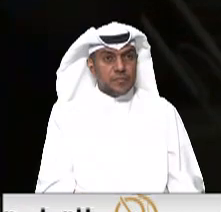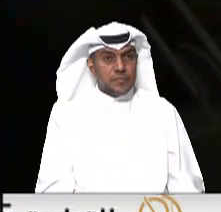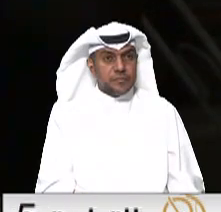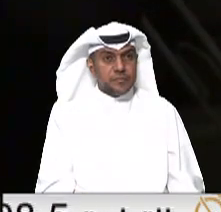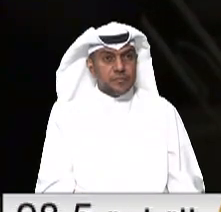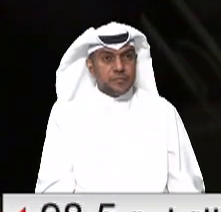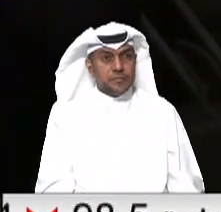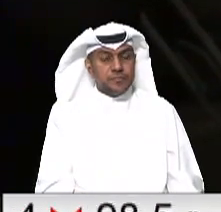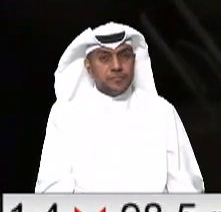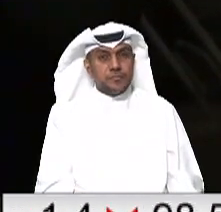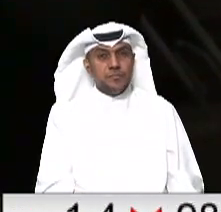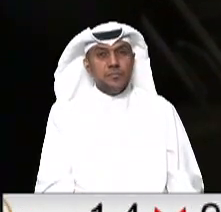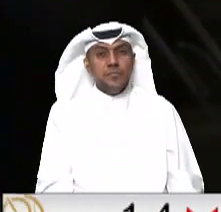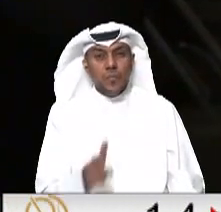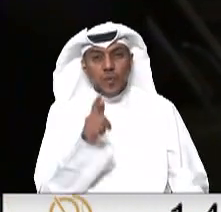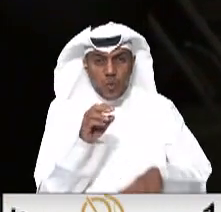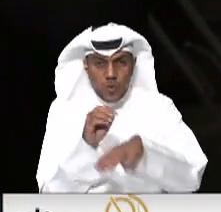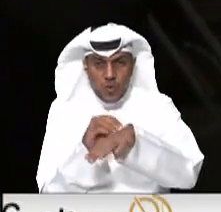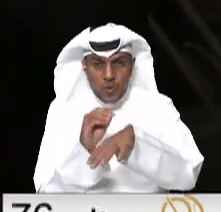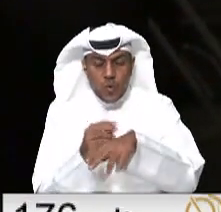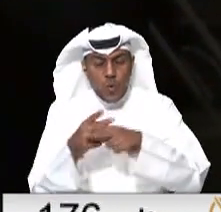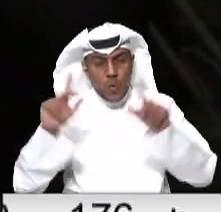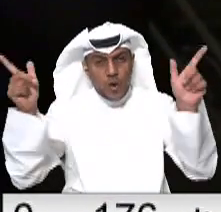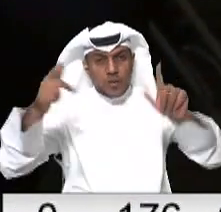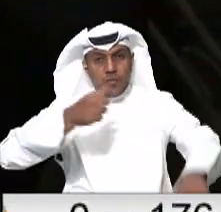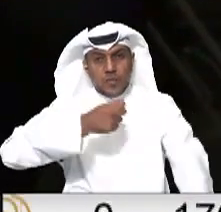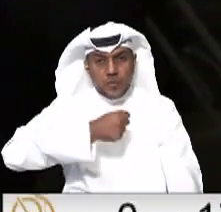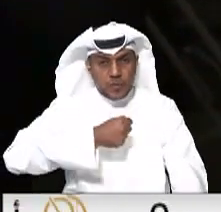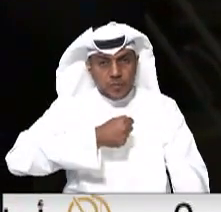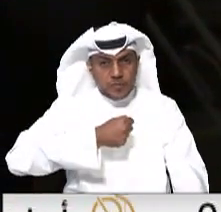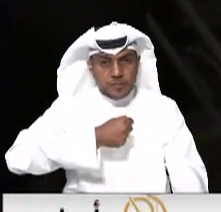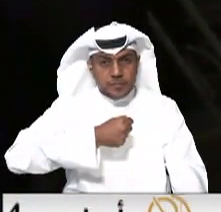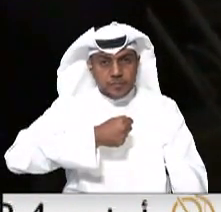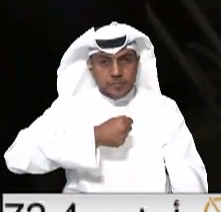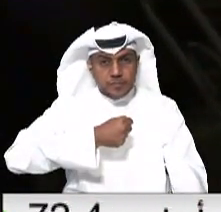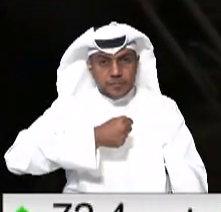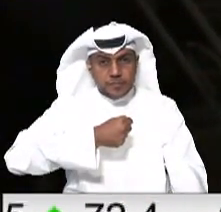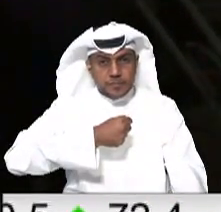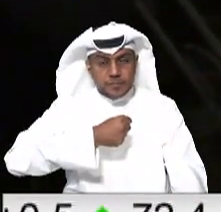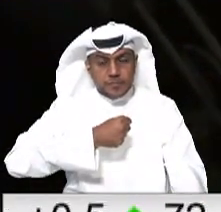من وسط العاصمة النمساوية فيينا لتلفزيون دولة الكويت، عبد الرحمن ششاري.